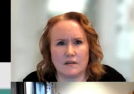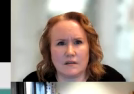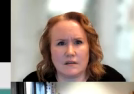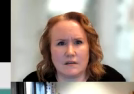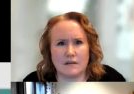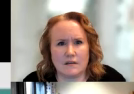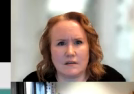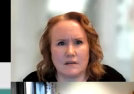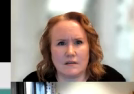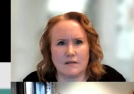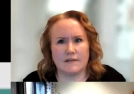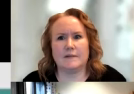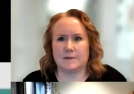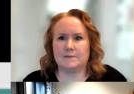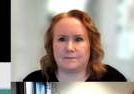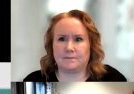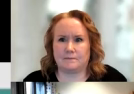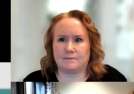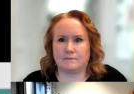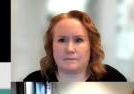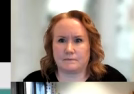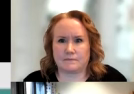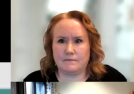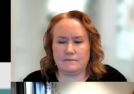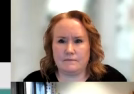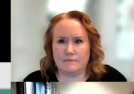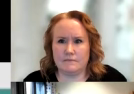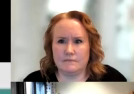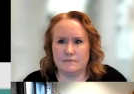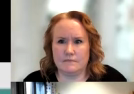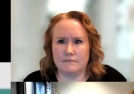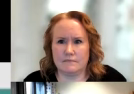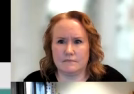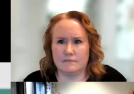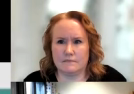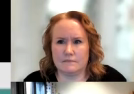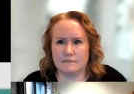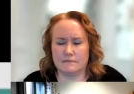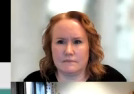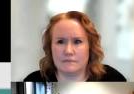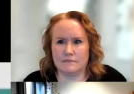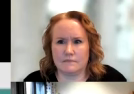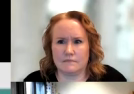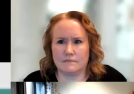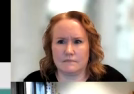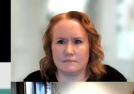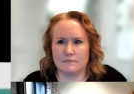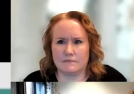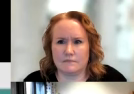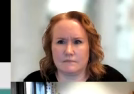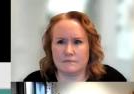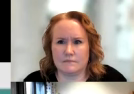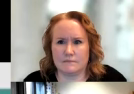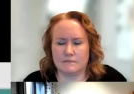det kommer ut informasjon om dette her. Og husk også at vi er veldig glad hvis sender inn spørsmål på e-post,